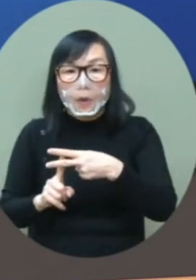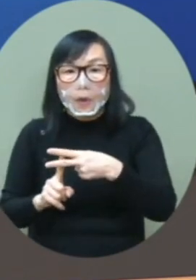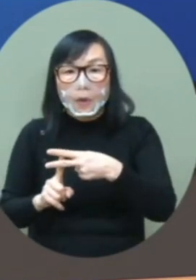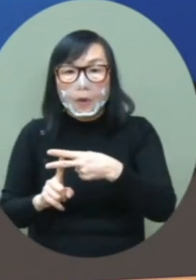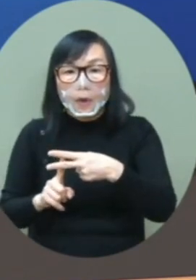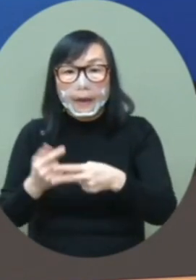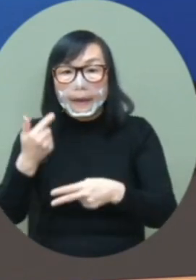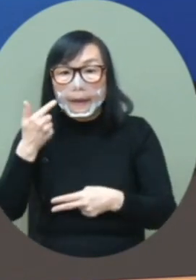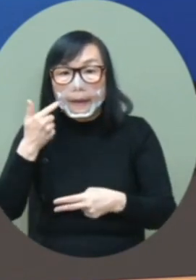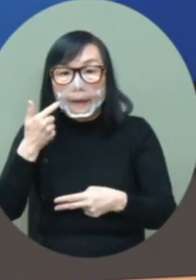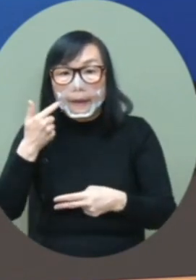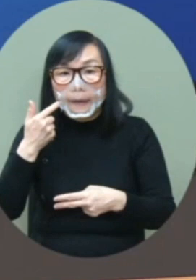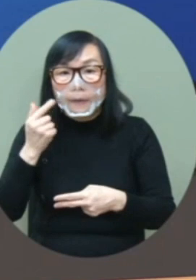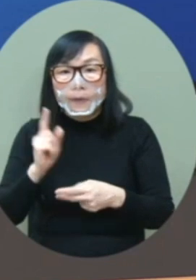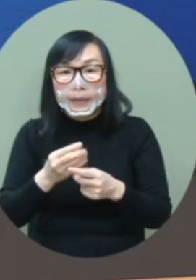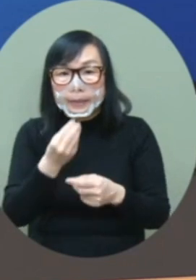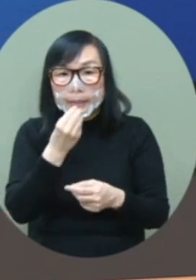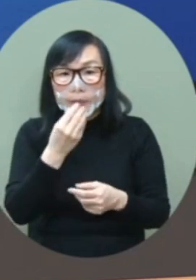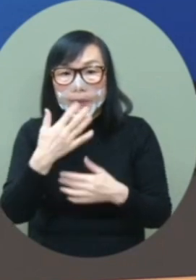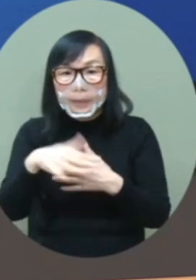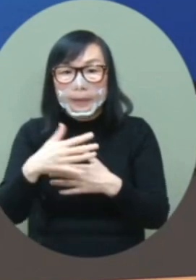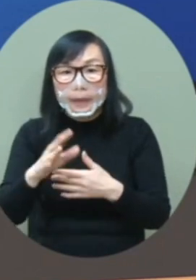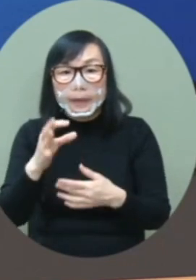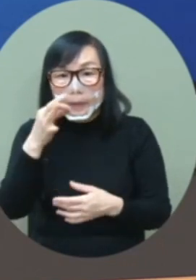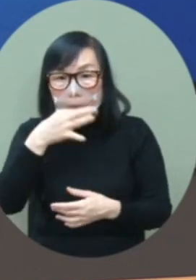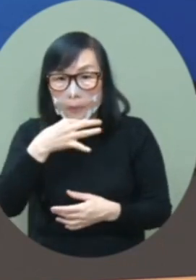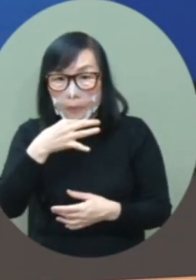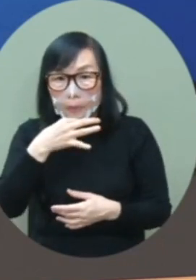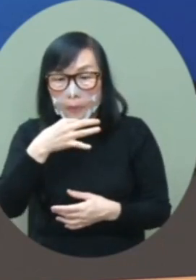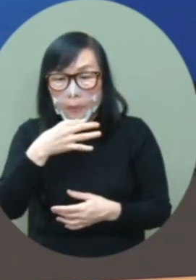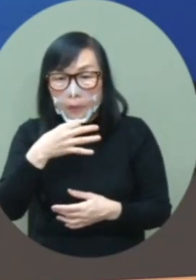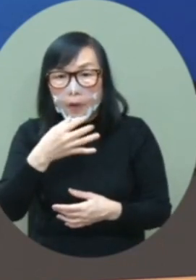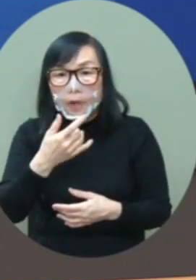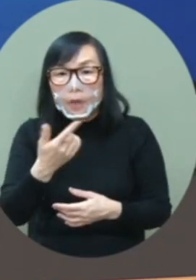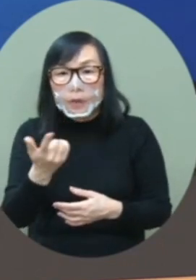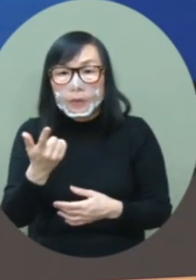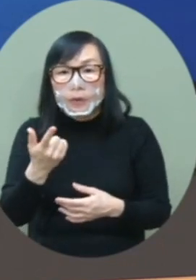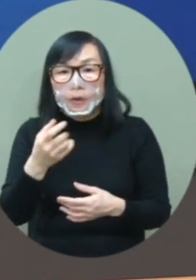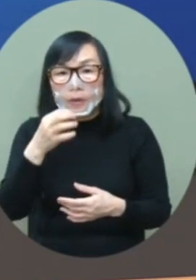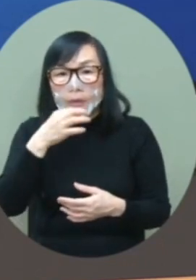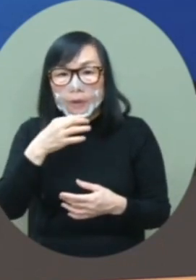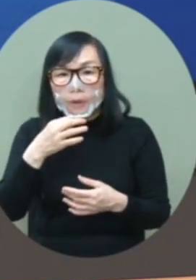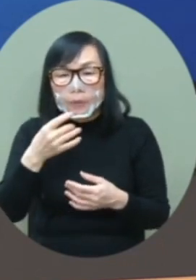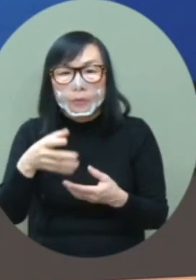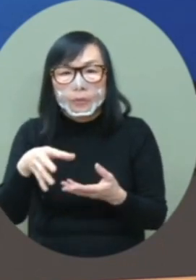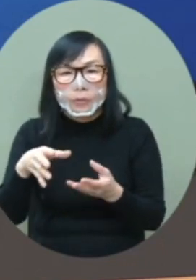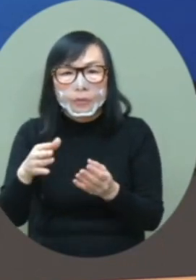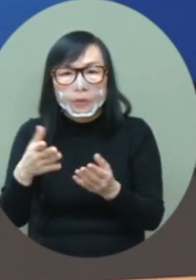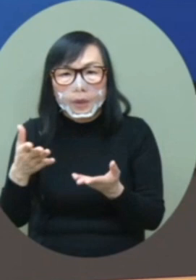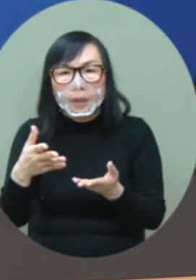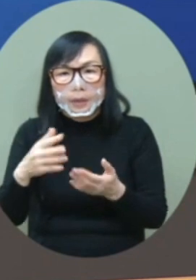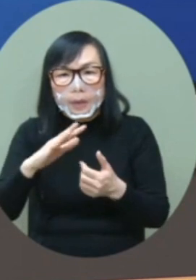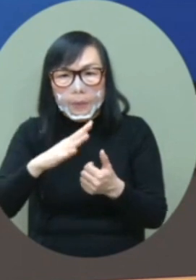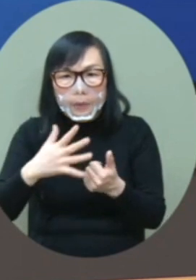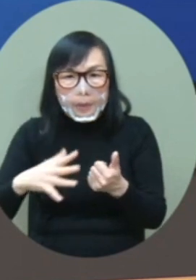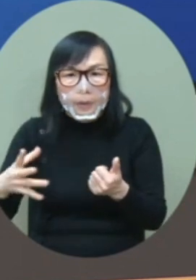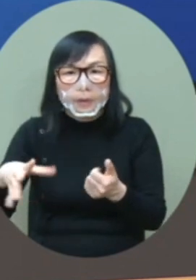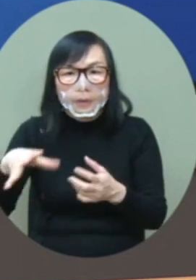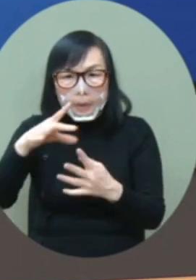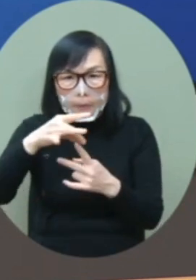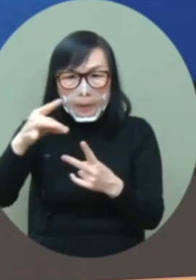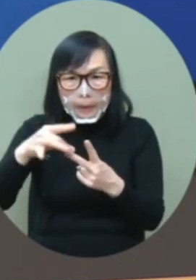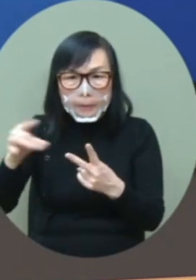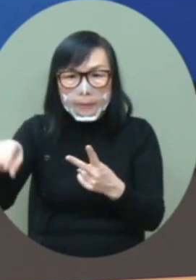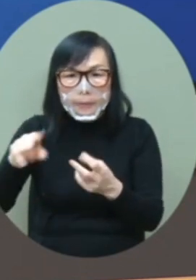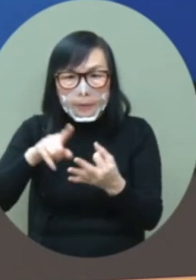化，或者佢食緊好多其他嘅藥物嘅，會多啲嘅藥物相互作用嘅，咁可能咧就會選擇用呢個